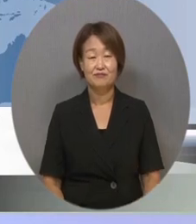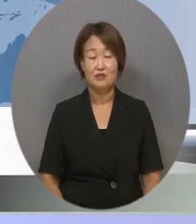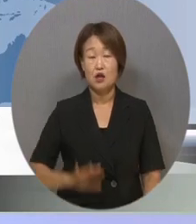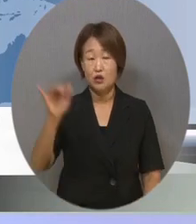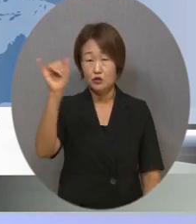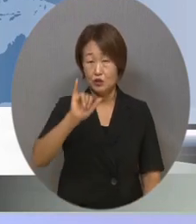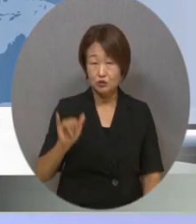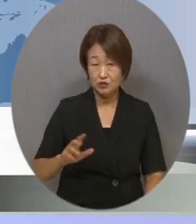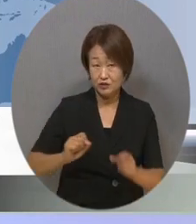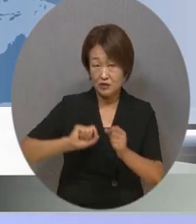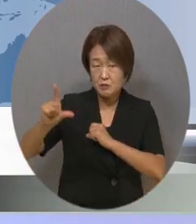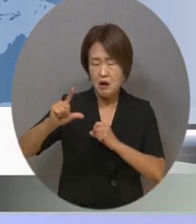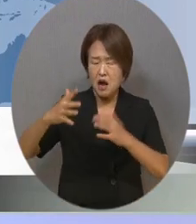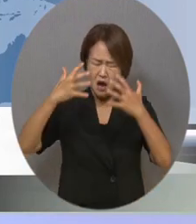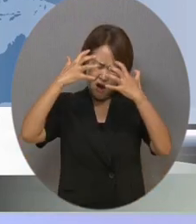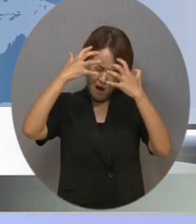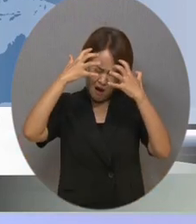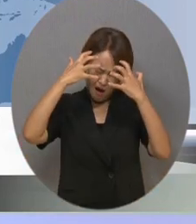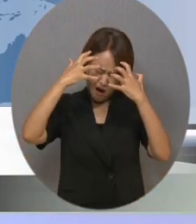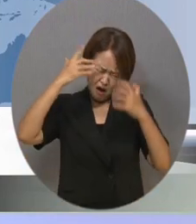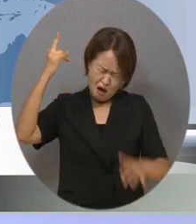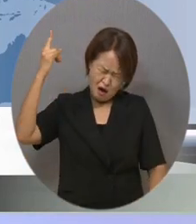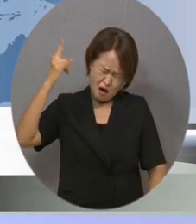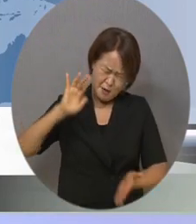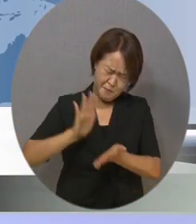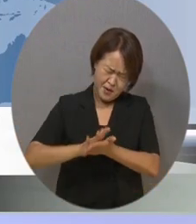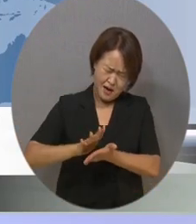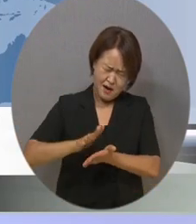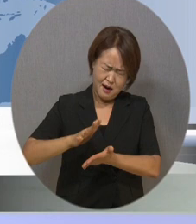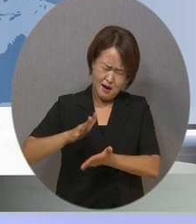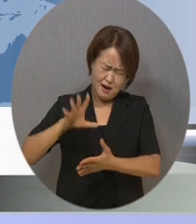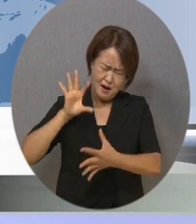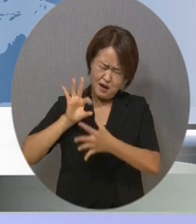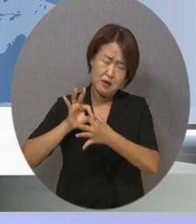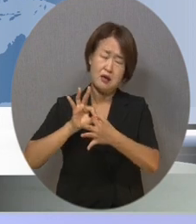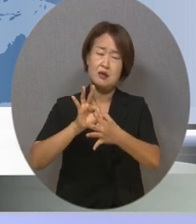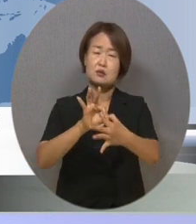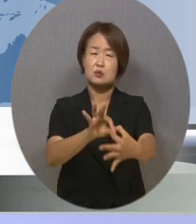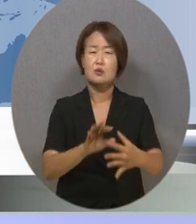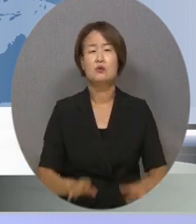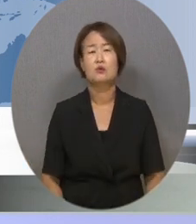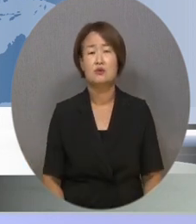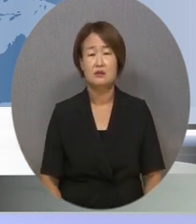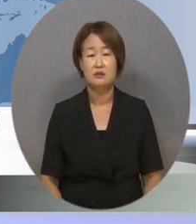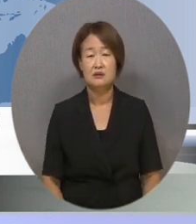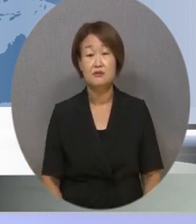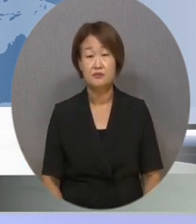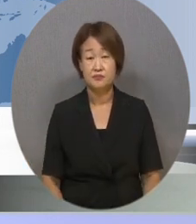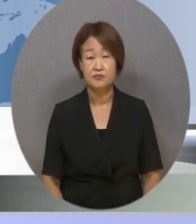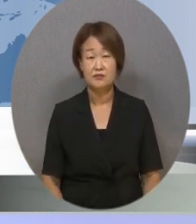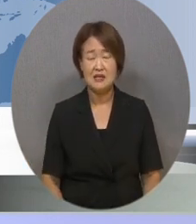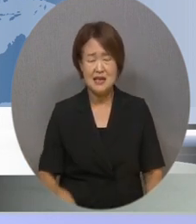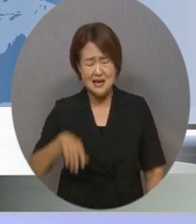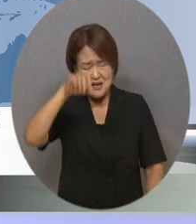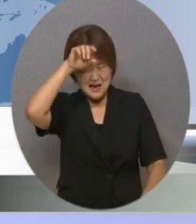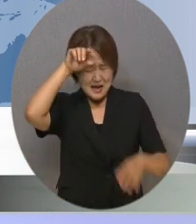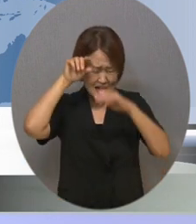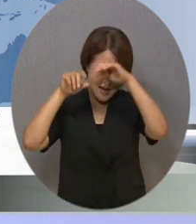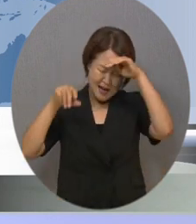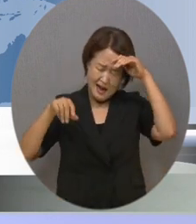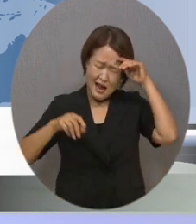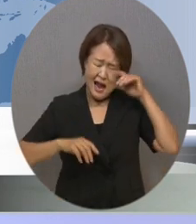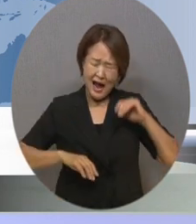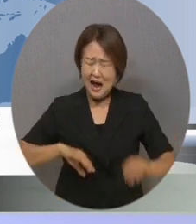전국 대부분 지역에 폭염특보가 발효되는 등 무더위가 이어지고 있습니다. 이런 날씨에도 구슬땀을 흘려가며